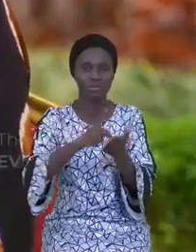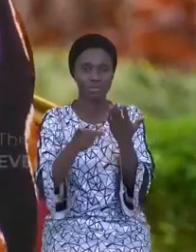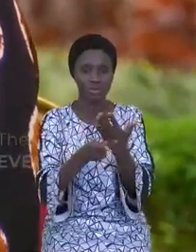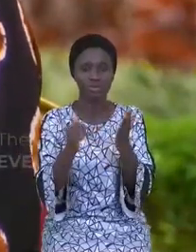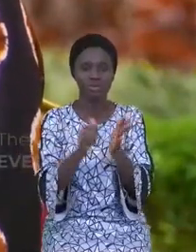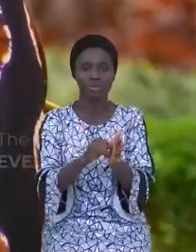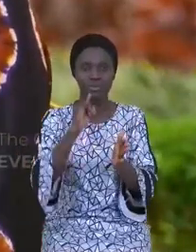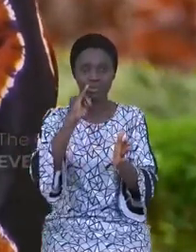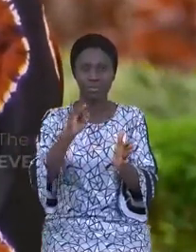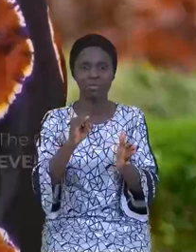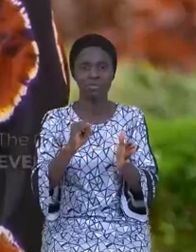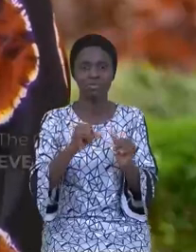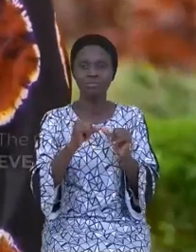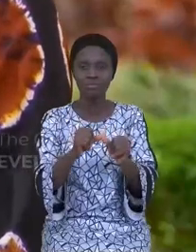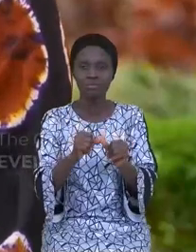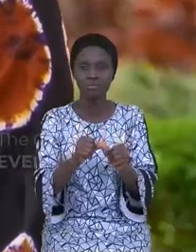cours.